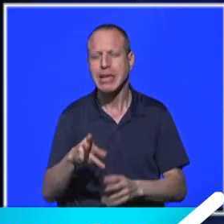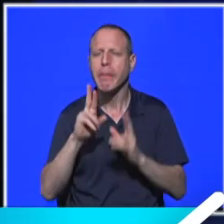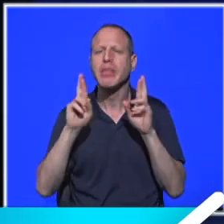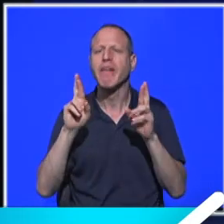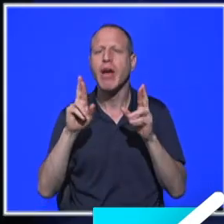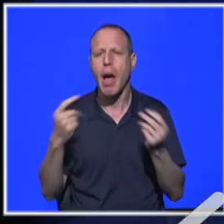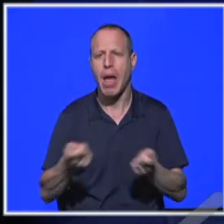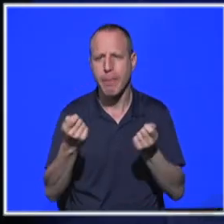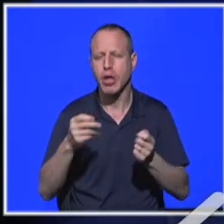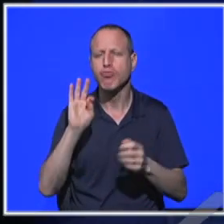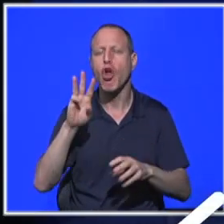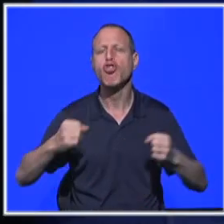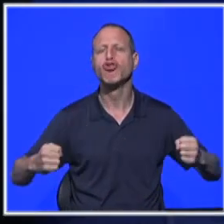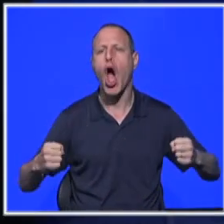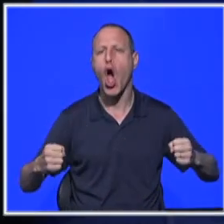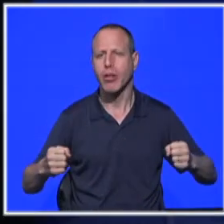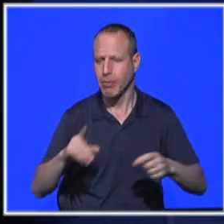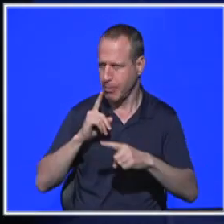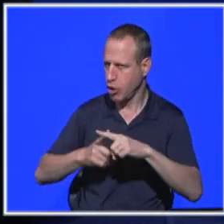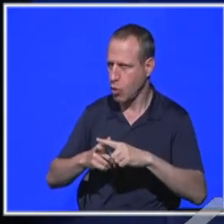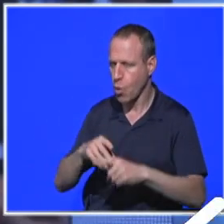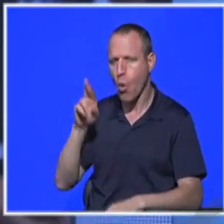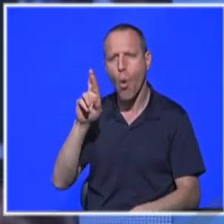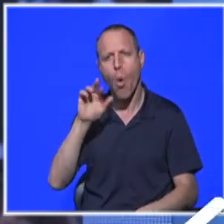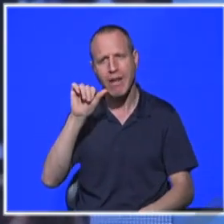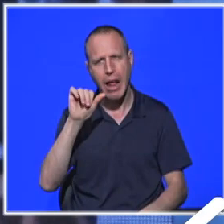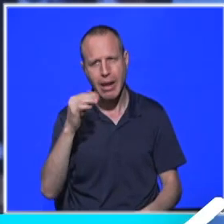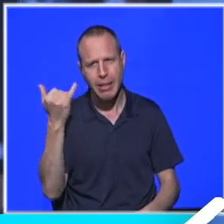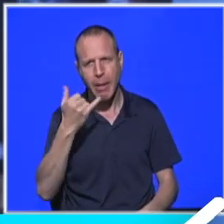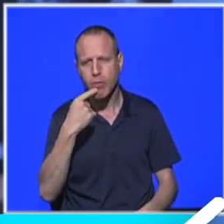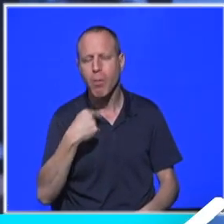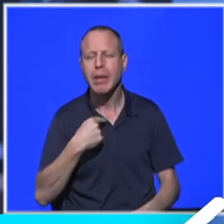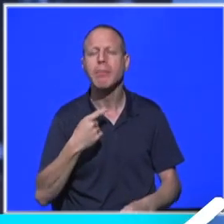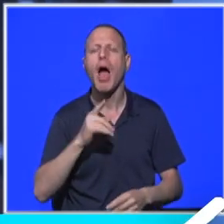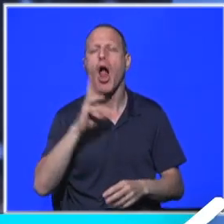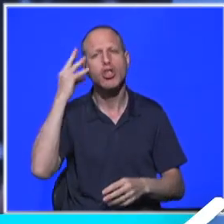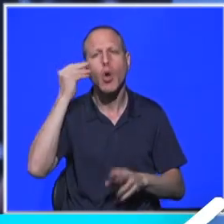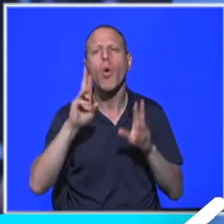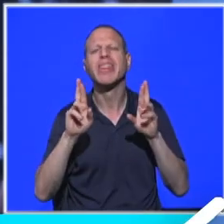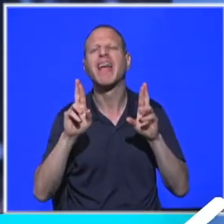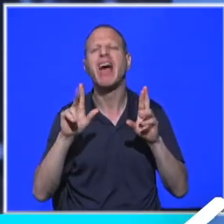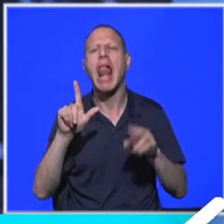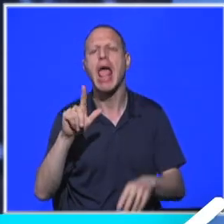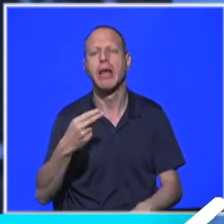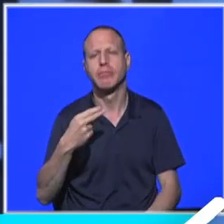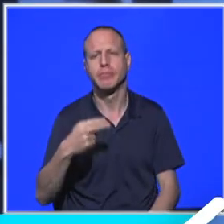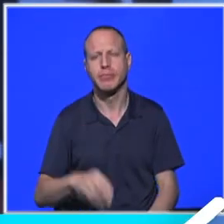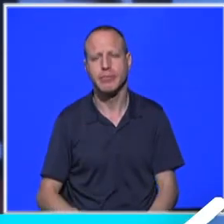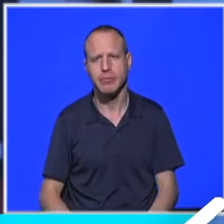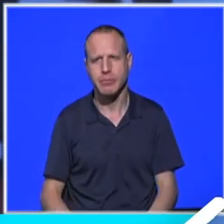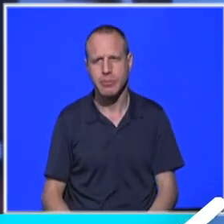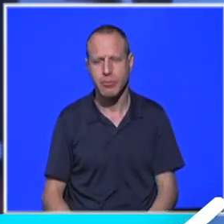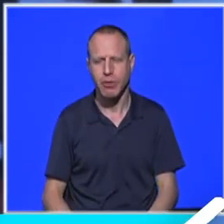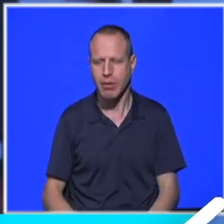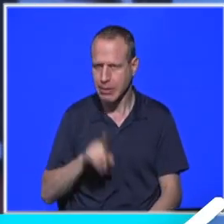יודע, בקמפיינים של שרון. בדיוק. רובן אדלר תמיד היה אומר לנו, אל תשכחו את תקווה לה. את תקווה לה. בדיוק, זה בדיוק מה שאני